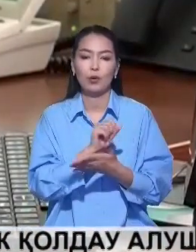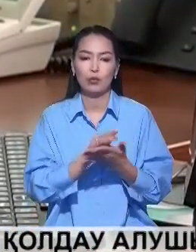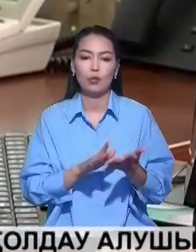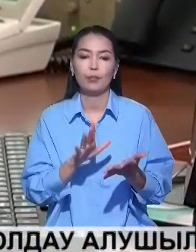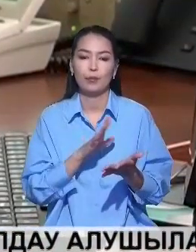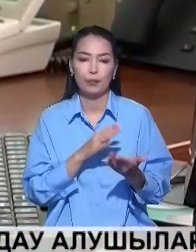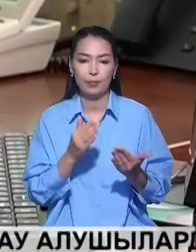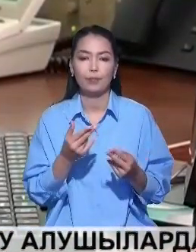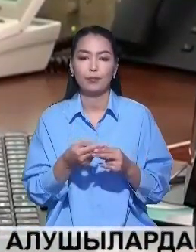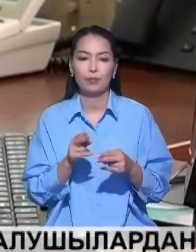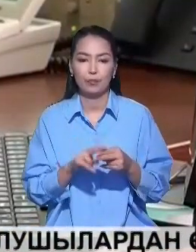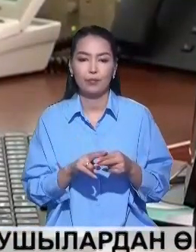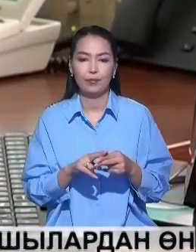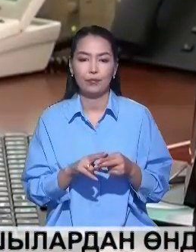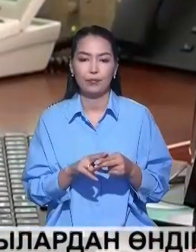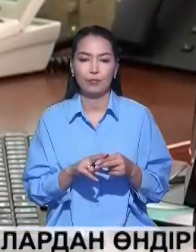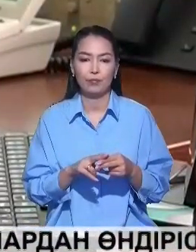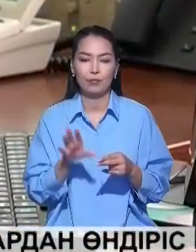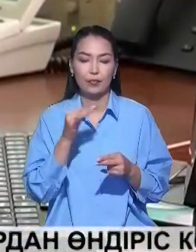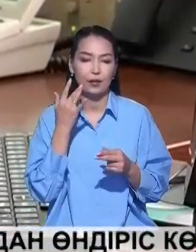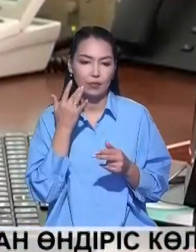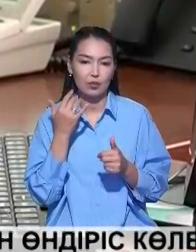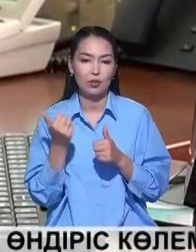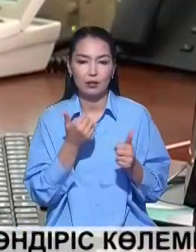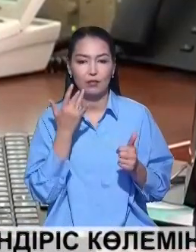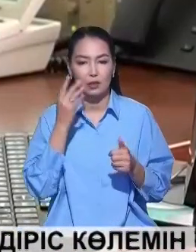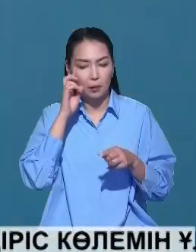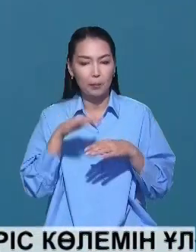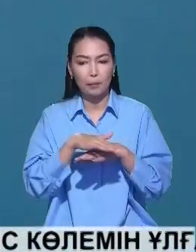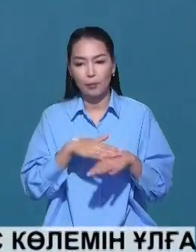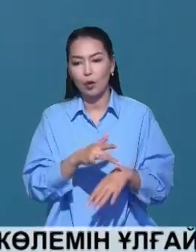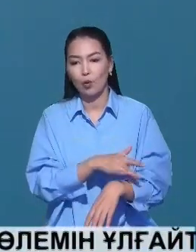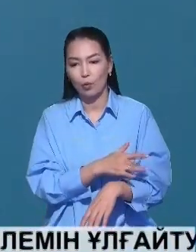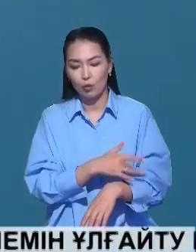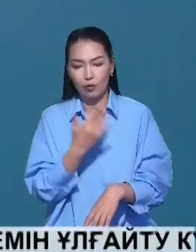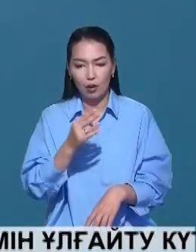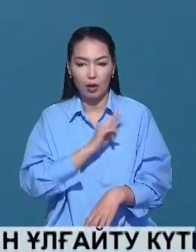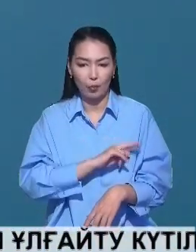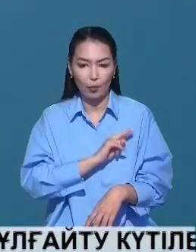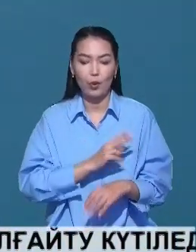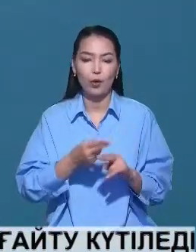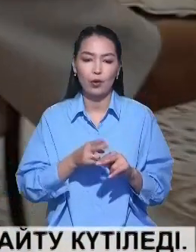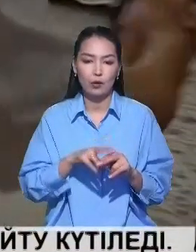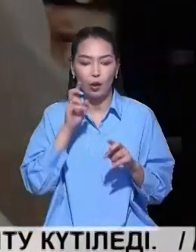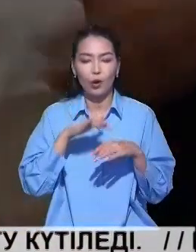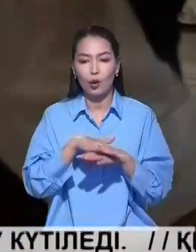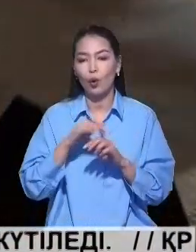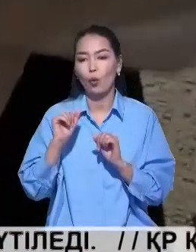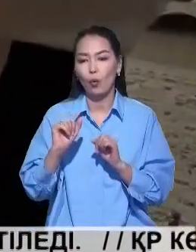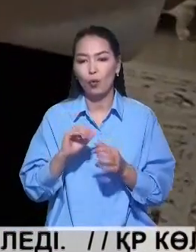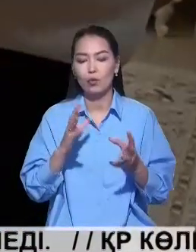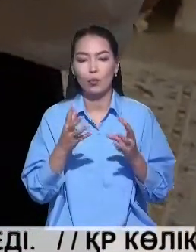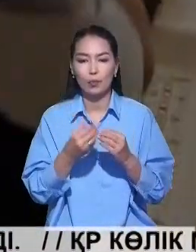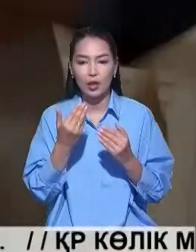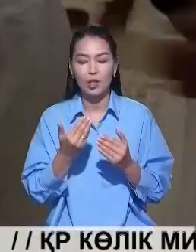әкенің қанымен, ананың сүтімен берілген жақсы қасиеттер осы мемлекеттік қызметте де болса деген тілек айтамын. Жыл